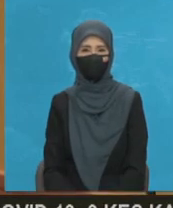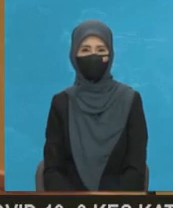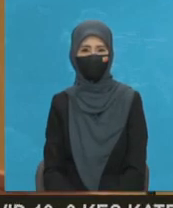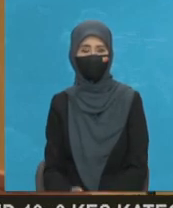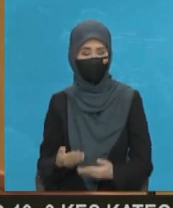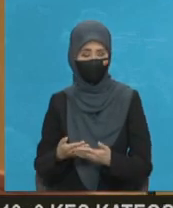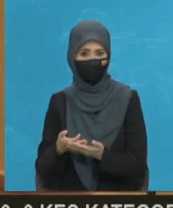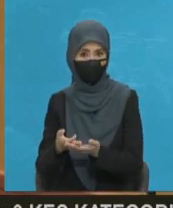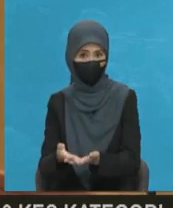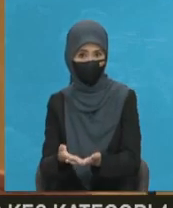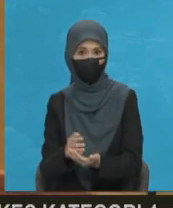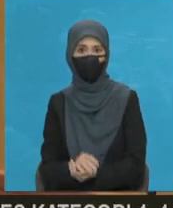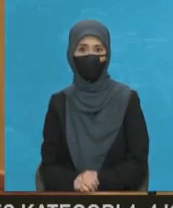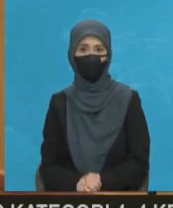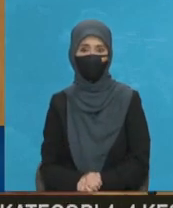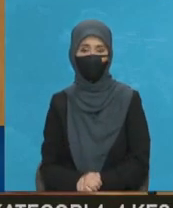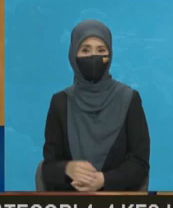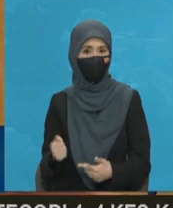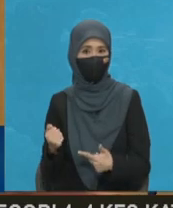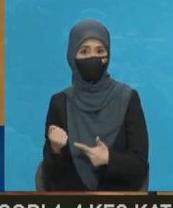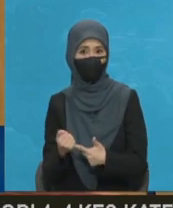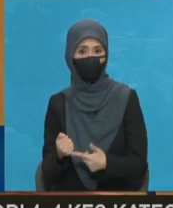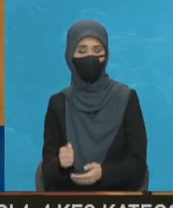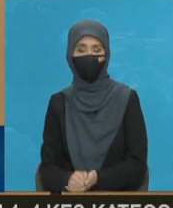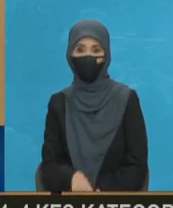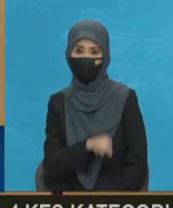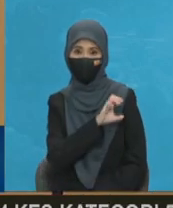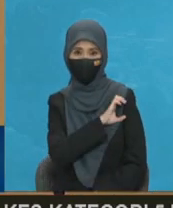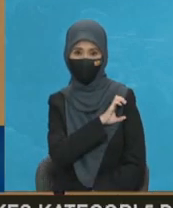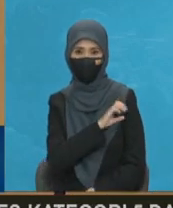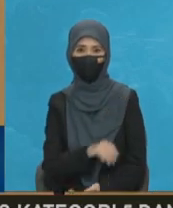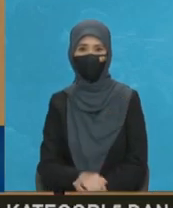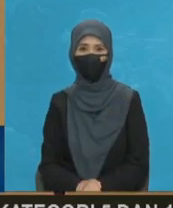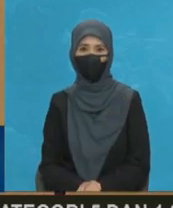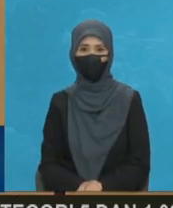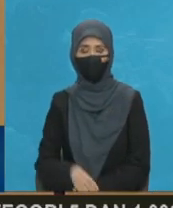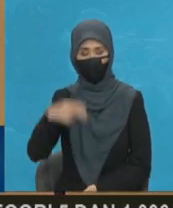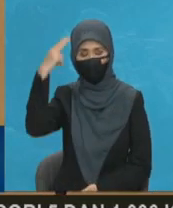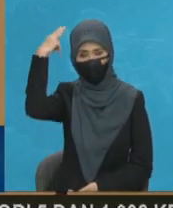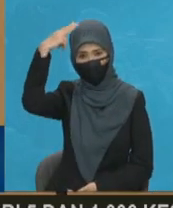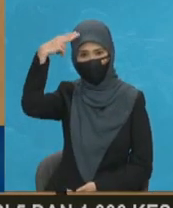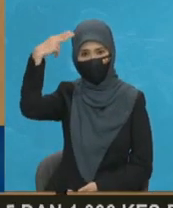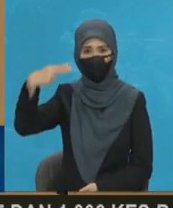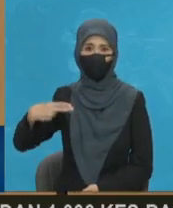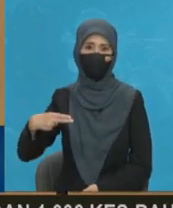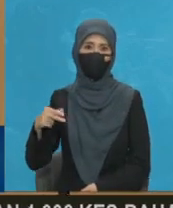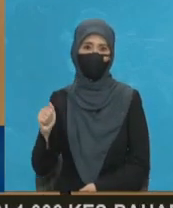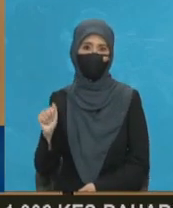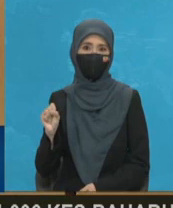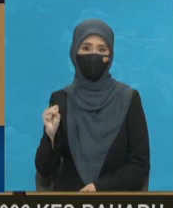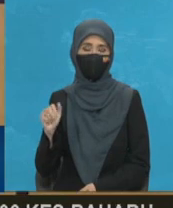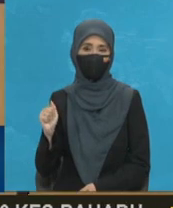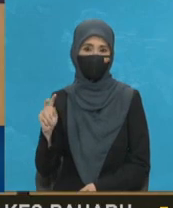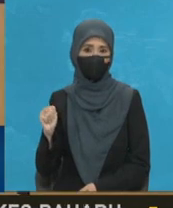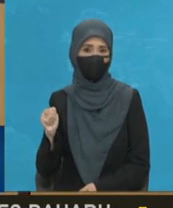Hai penyerahannya disempurnakan oleh penolong pesuruhjaya Polresta topalu'e haji Al Muhammad Hasan bin penyerat Haji